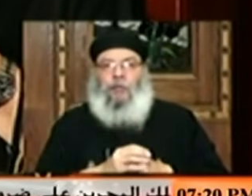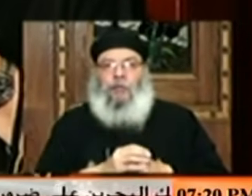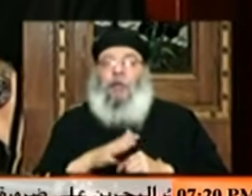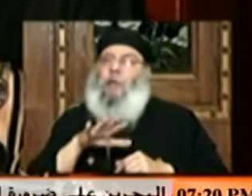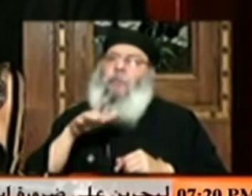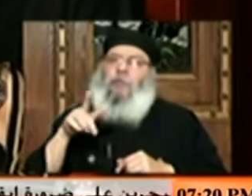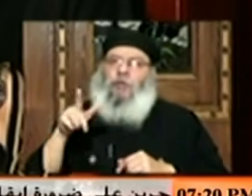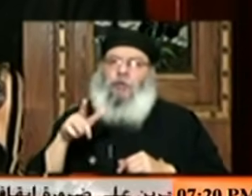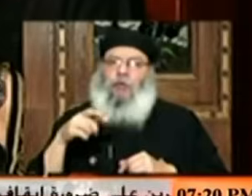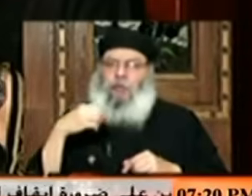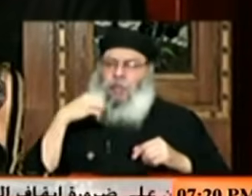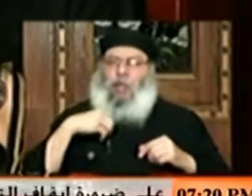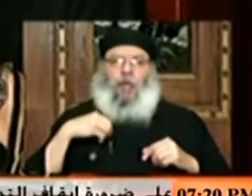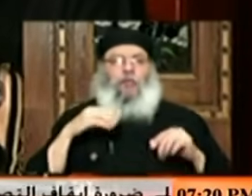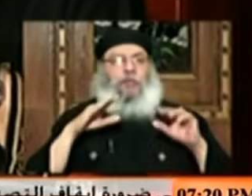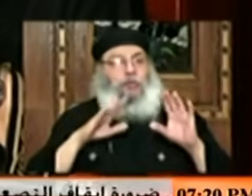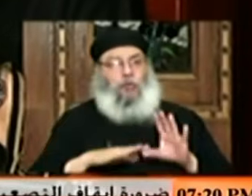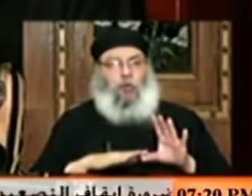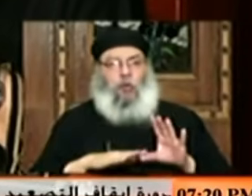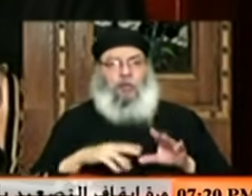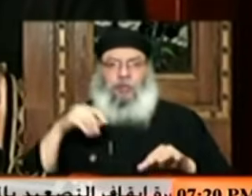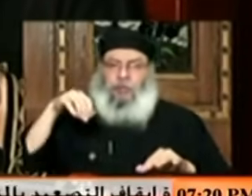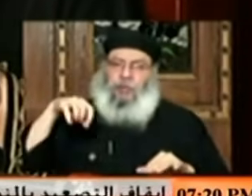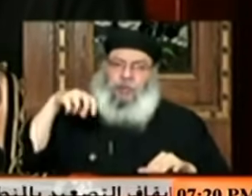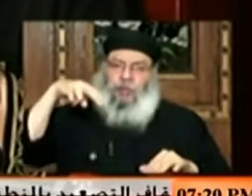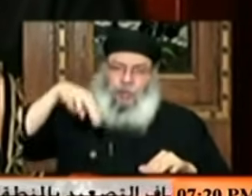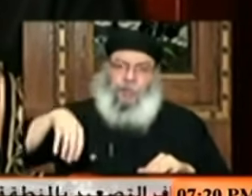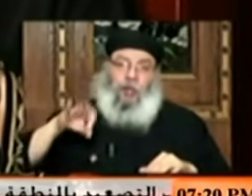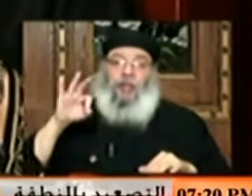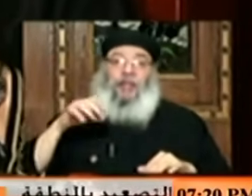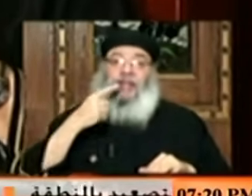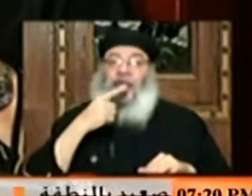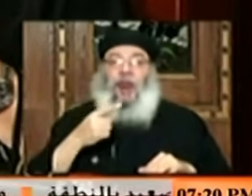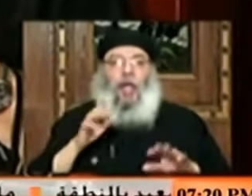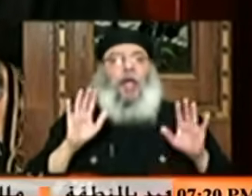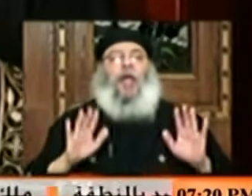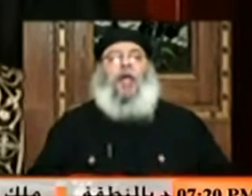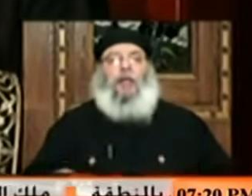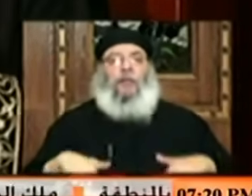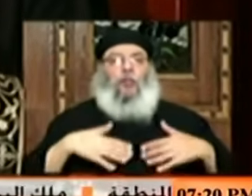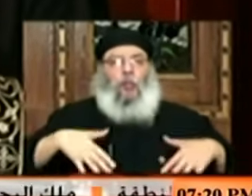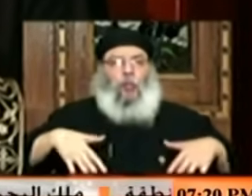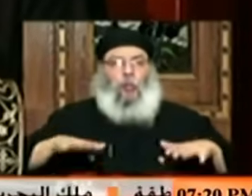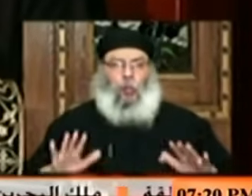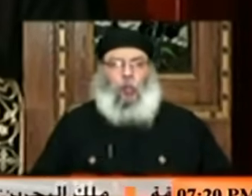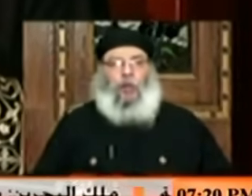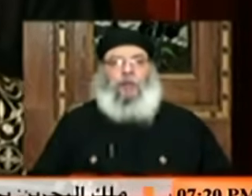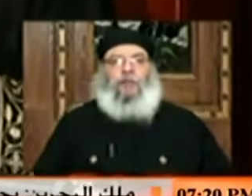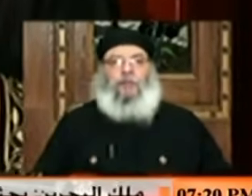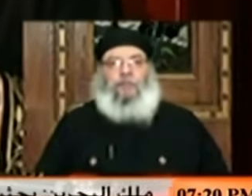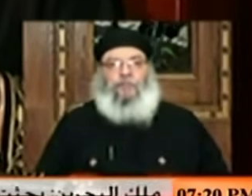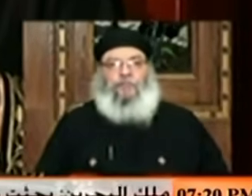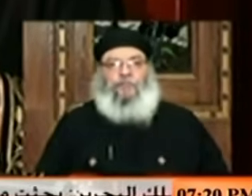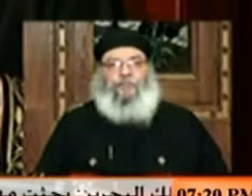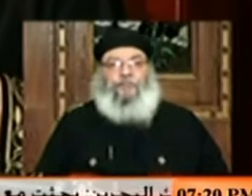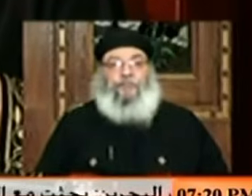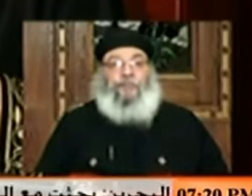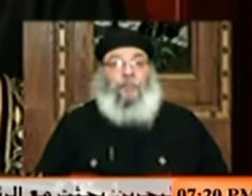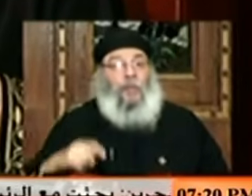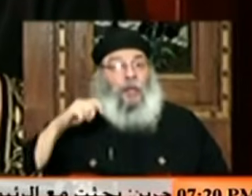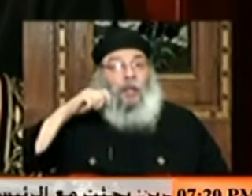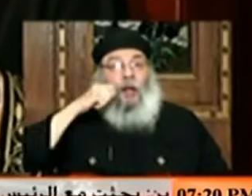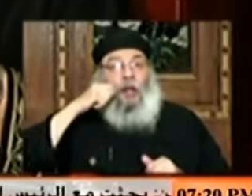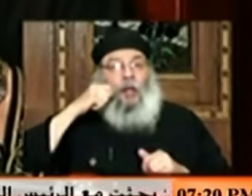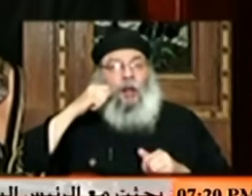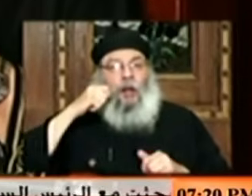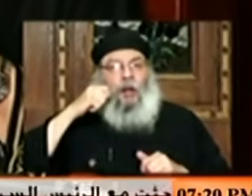القاعده اوعى تقول لي هو في حد يستحلى المرض ما هو الراجل ده الراجل المفلوج ده من الزمن